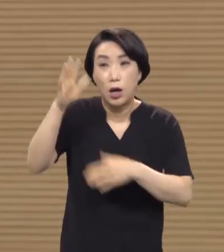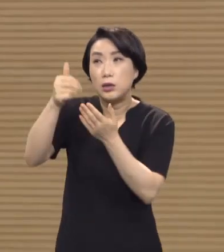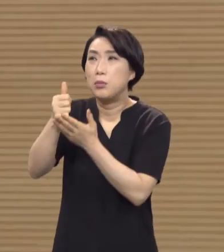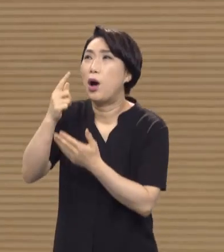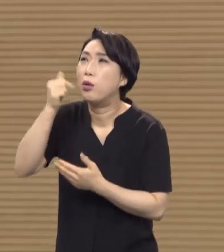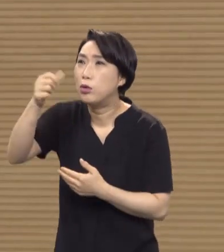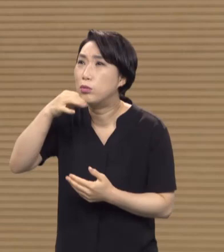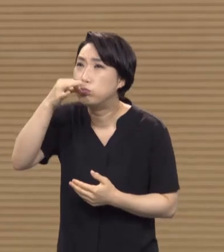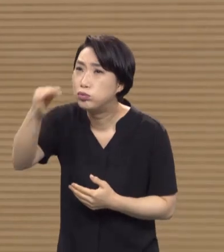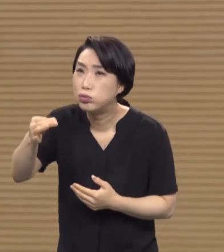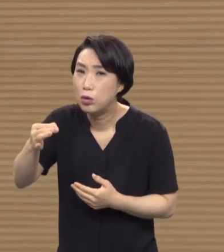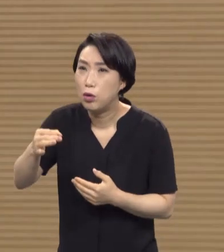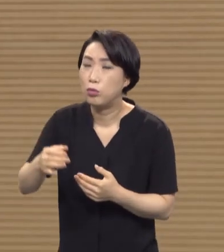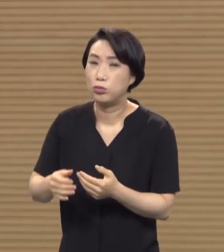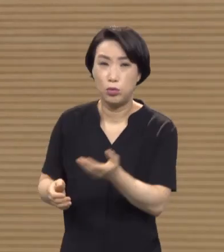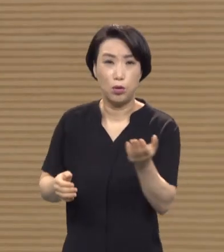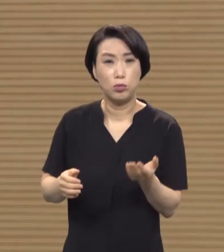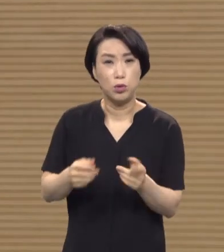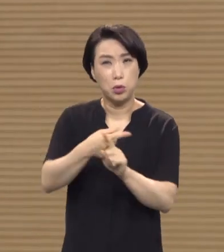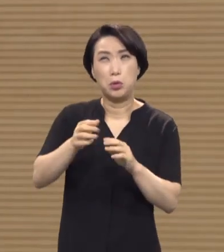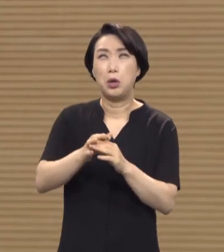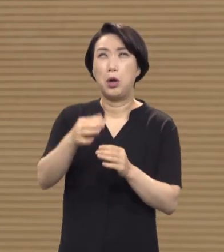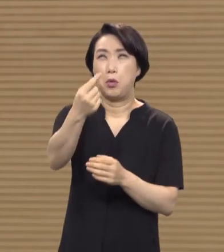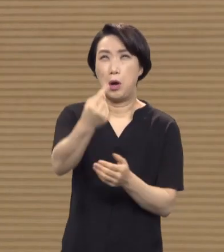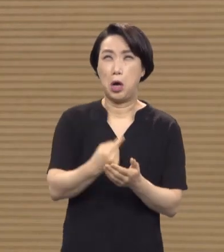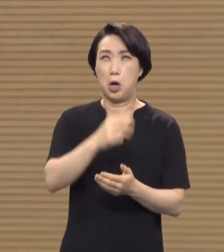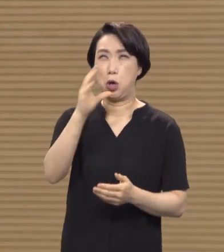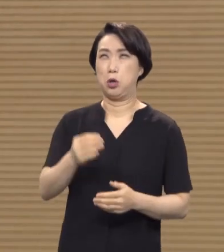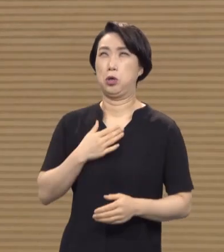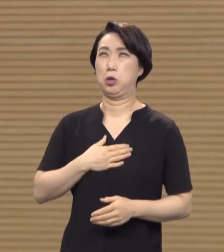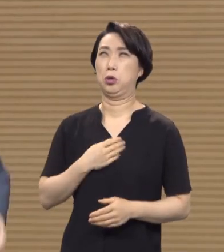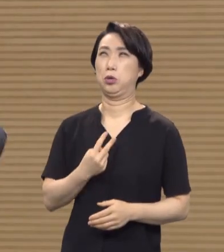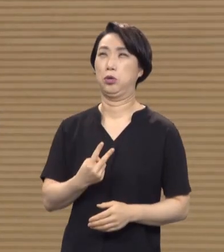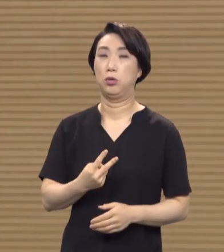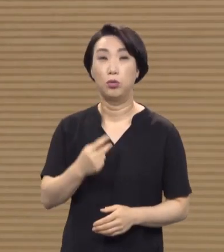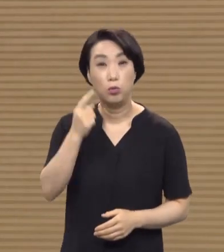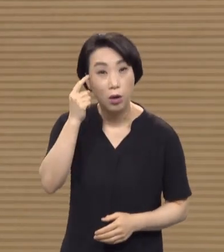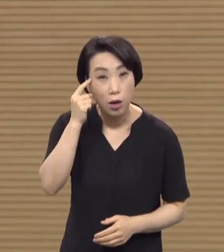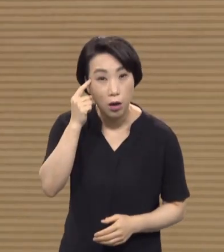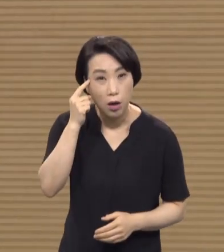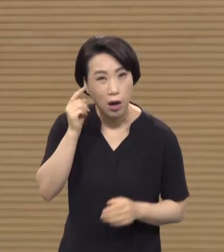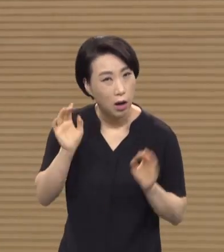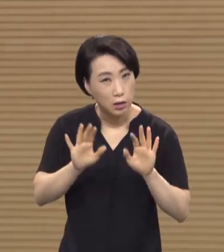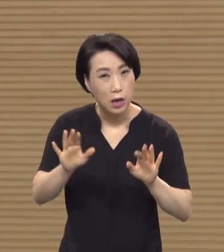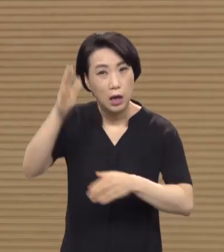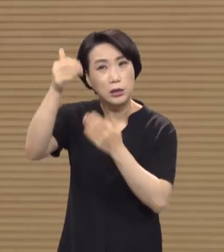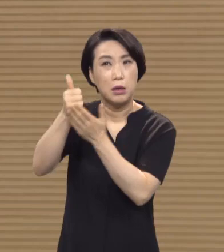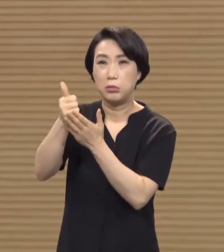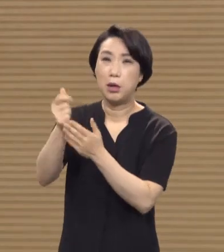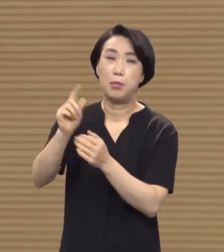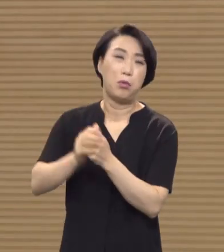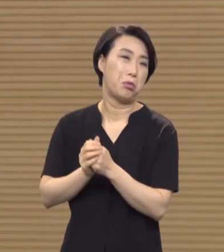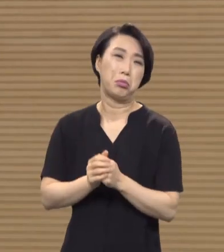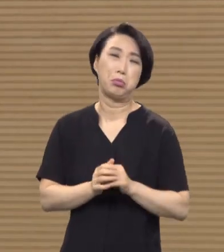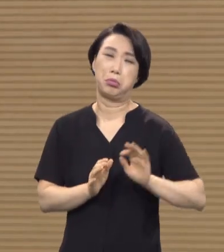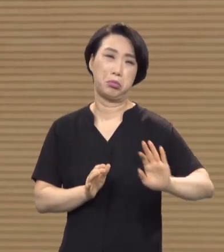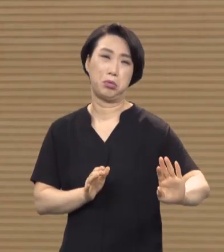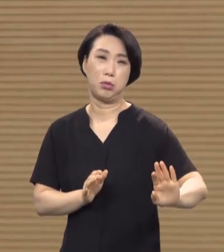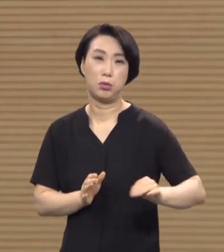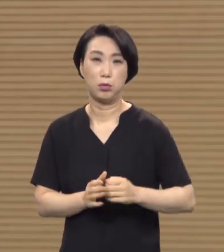하나님을 아버지라 부르며 버젓이 교회 와서 거룩한 척 하느냐. 하나님 앞에는 안 통한다는